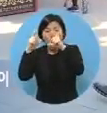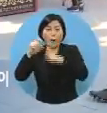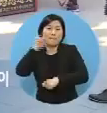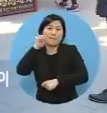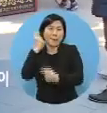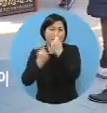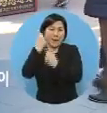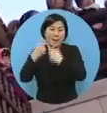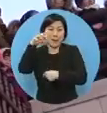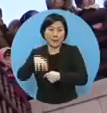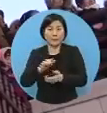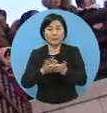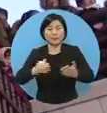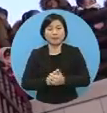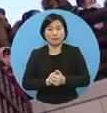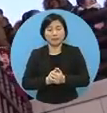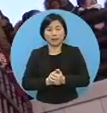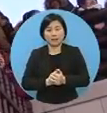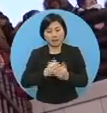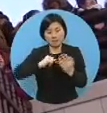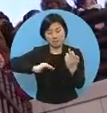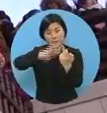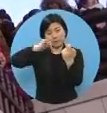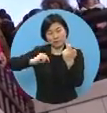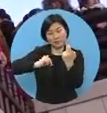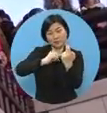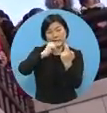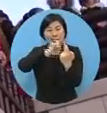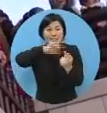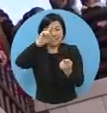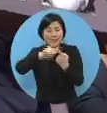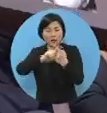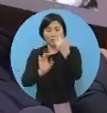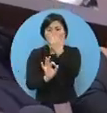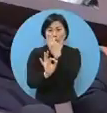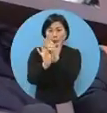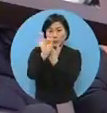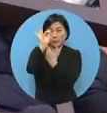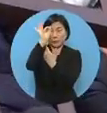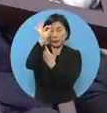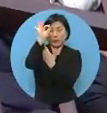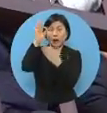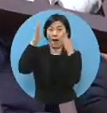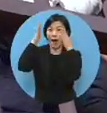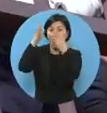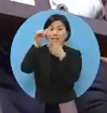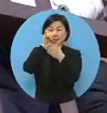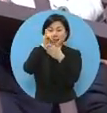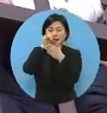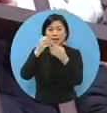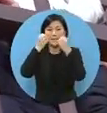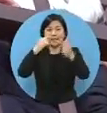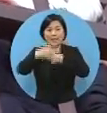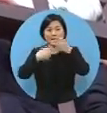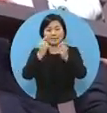찾는 곳이기도 합니다. 가파른 언덕배기에 이름 그대로 떠오르는 해를 향해 있는 향일암은 새로운 한 해를